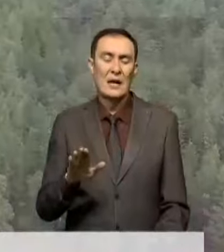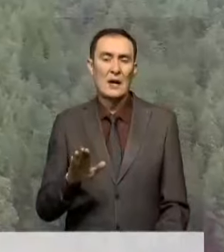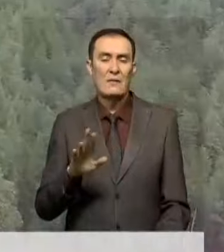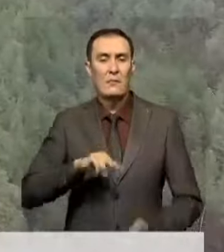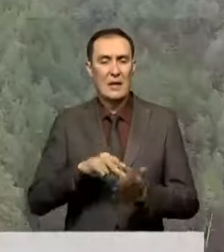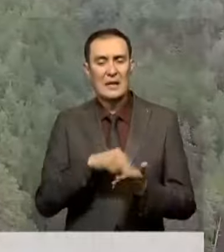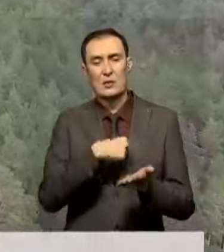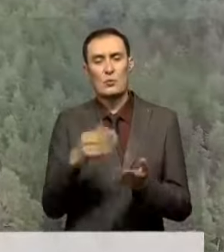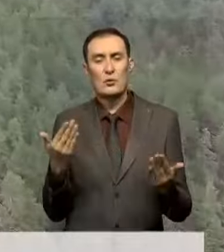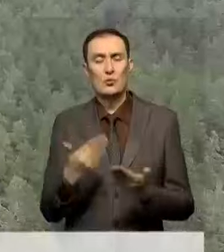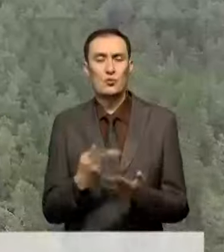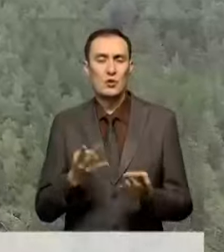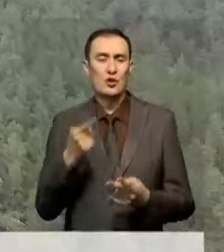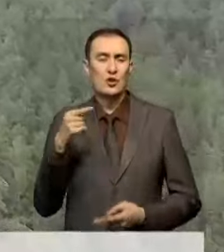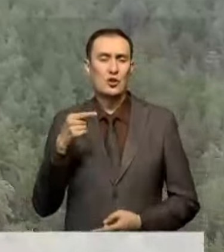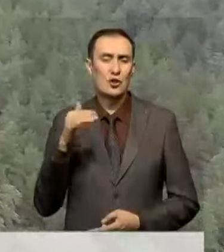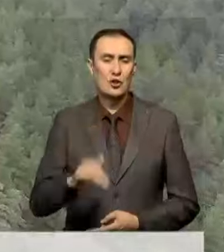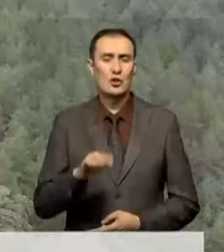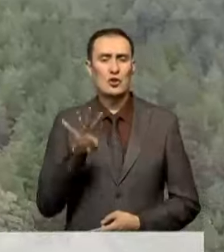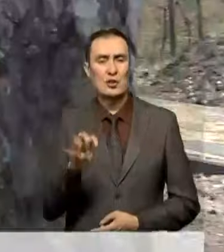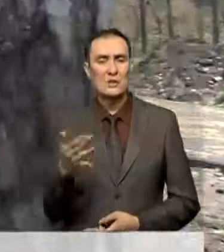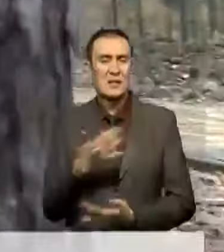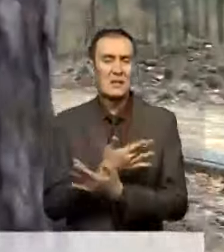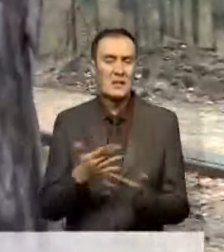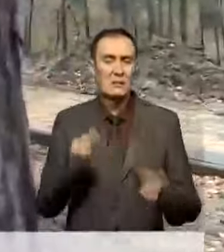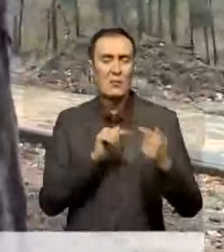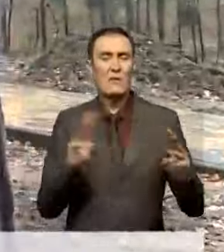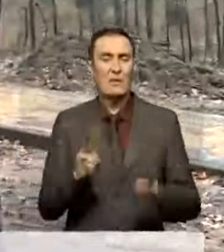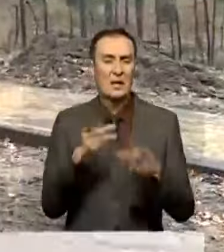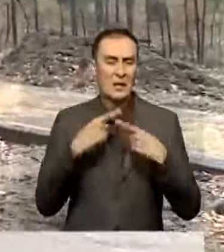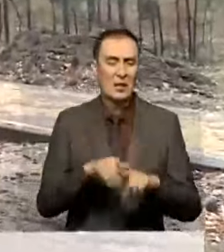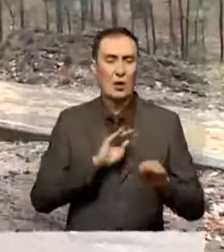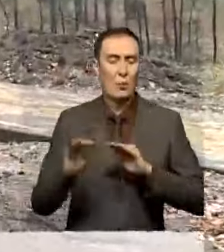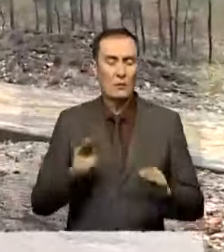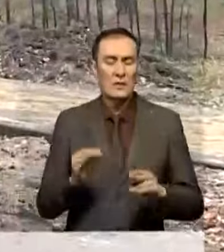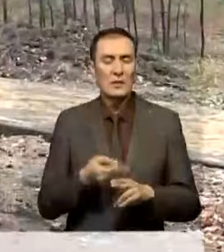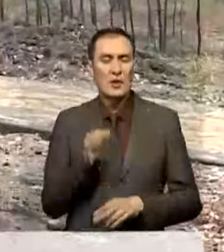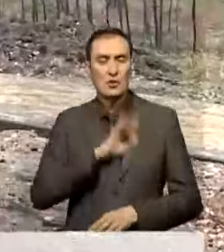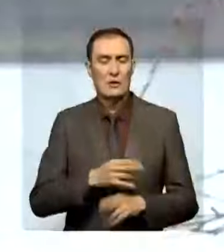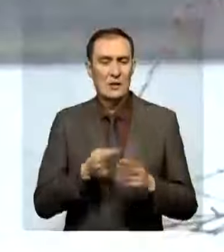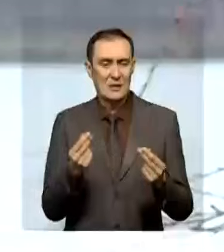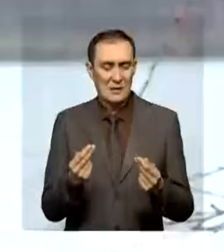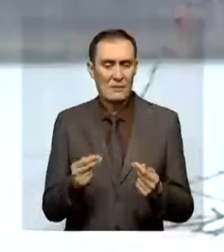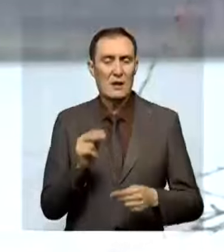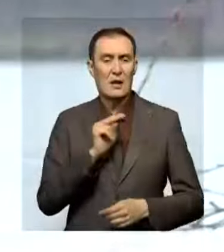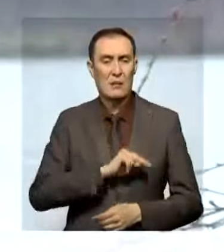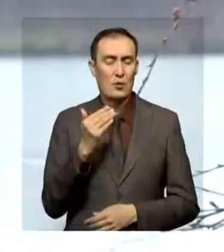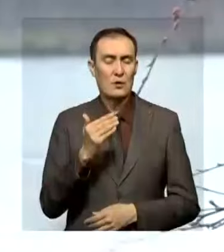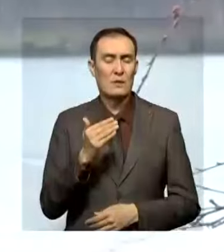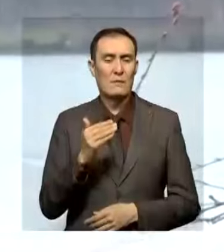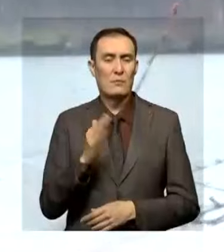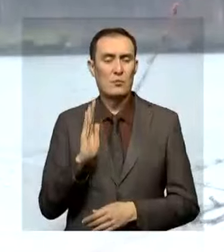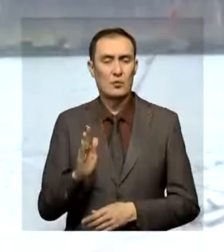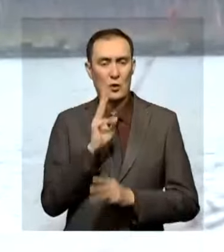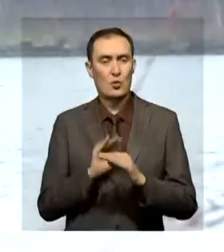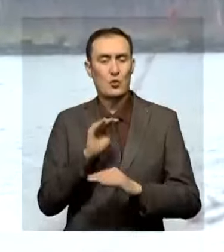В планах закупить около 1400 единиц противопожарной техники и оборудования. За счет этих же средств работникам лесных учреждений